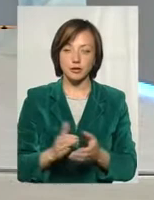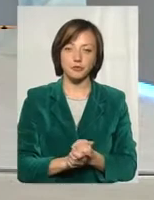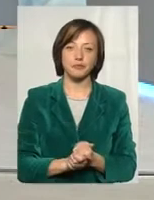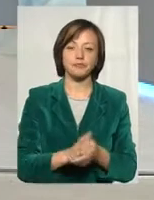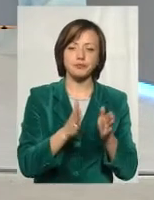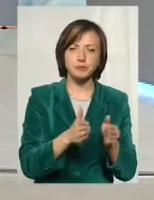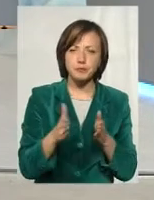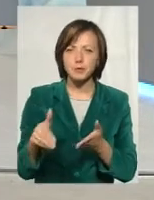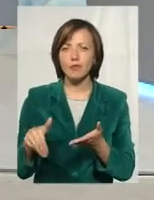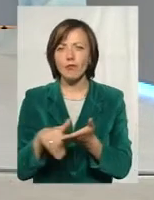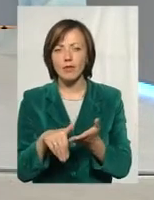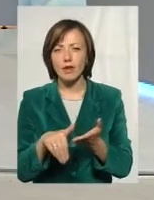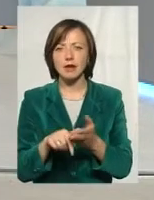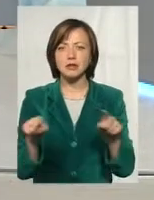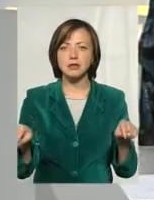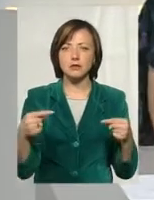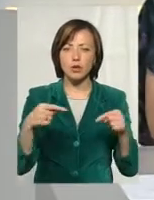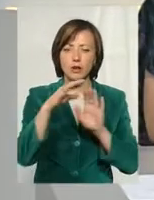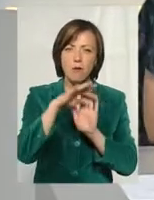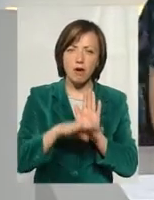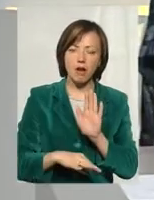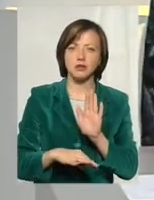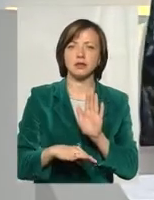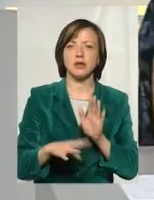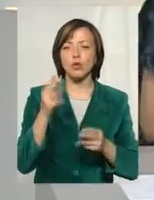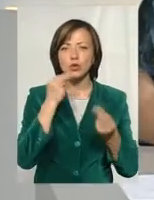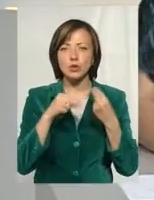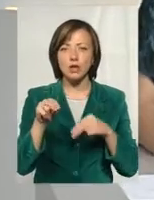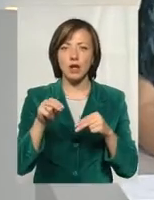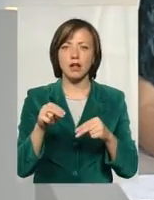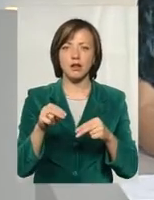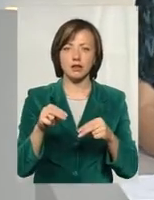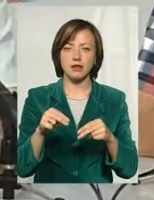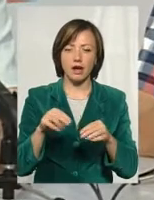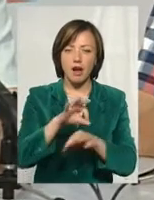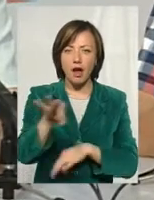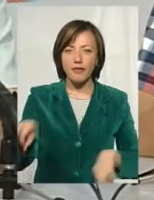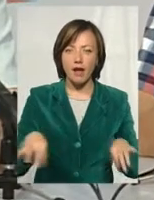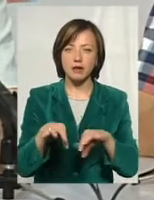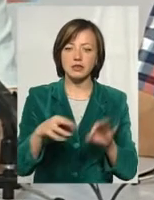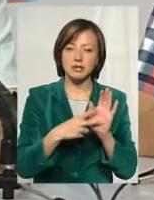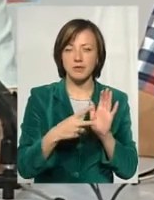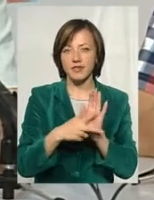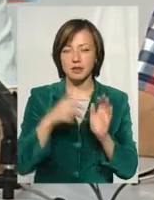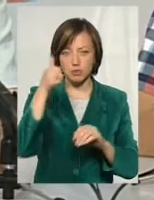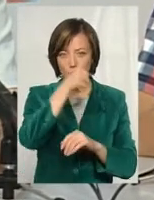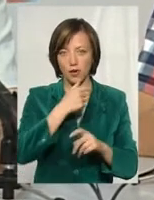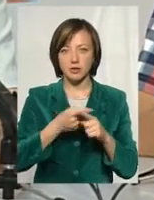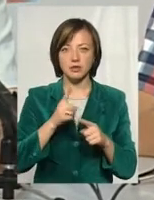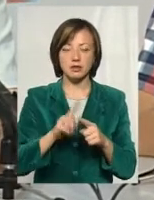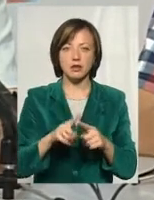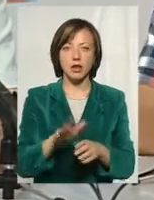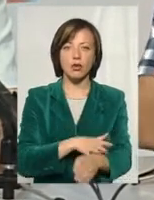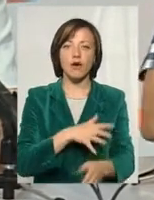механізм, методологія, так, створення банків, удосконалення кадастрів. Так? Від 7 до 8 років. Найдовше в світі